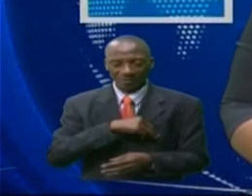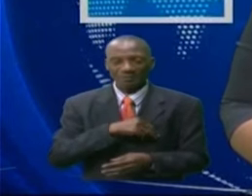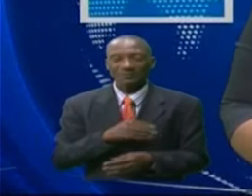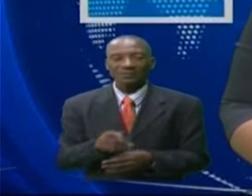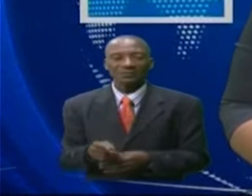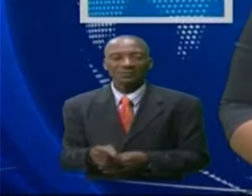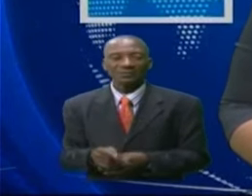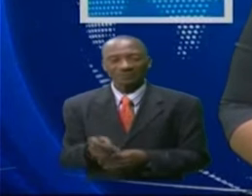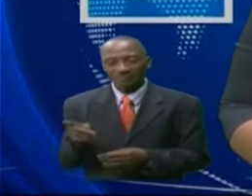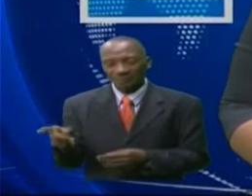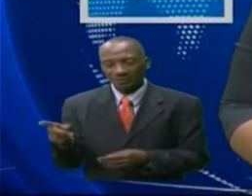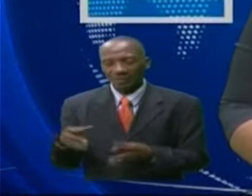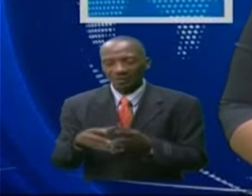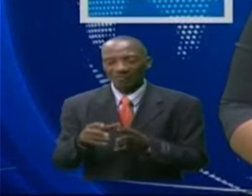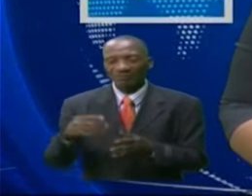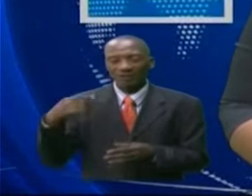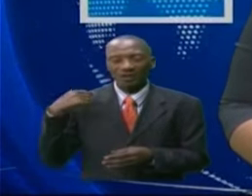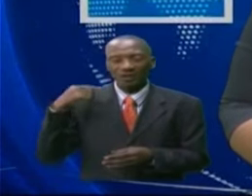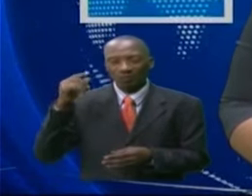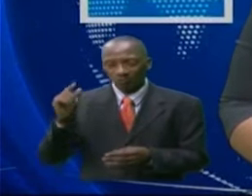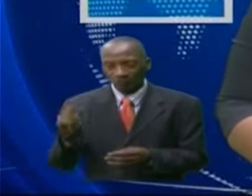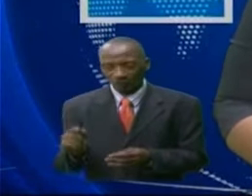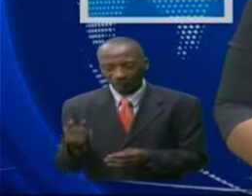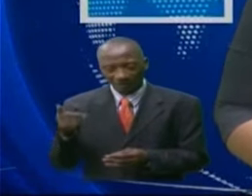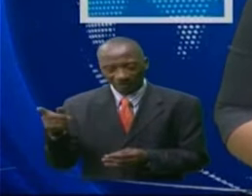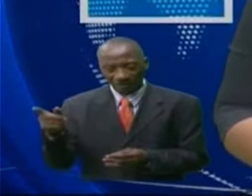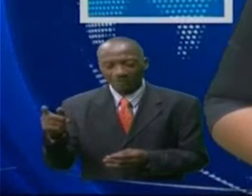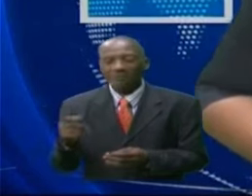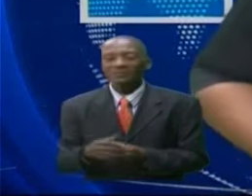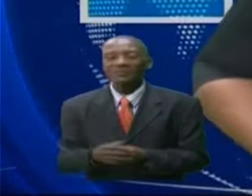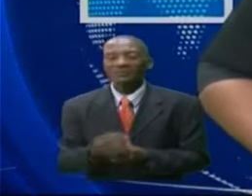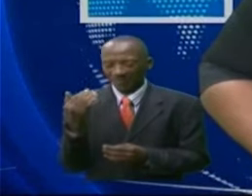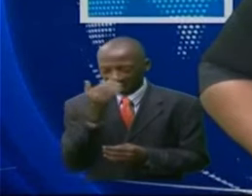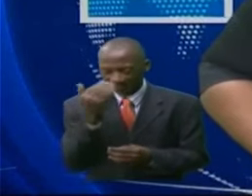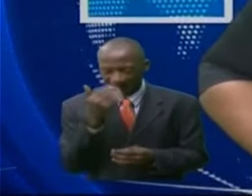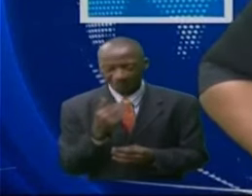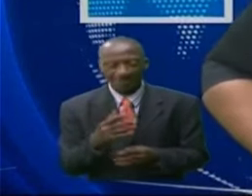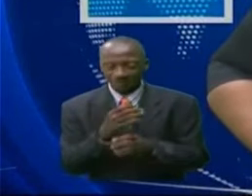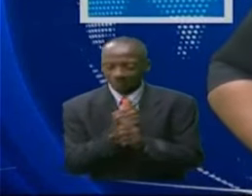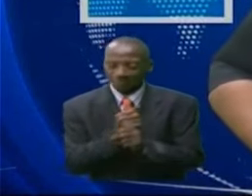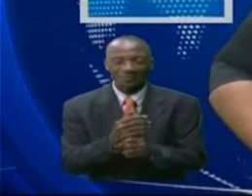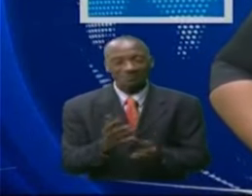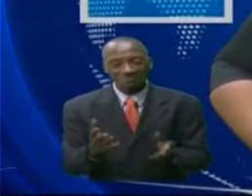également remarquée du gouverneur de la ville de Kinshasa, Jean-Tini Ngobila. Un reportage de Robert Ndaye.